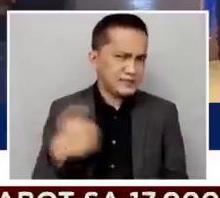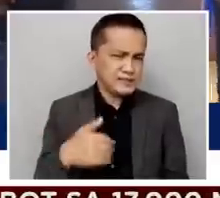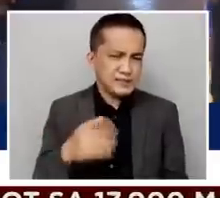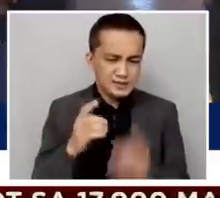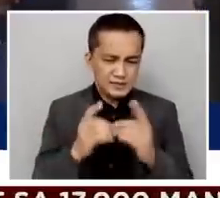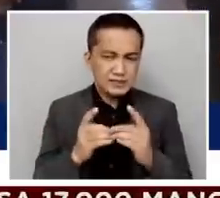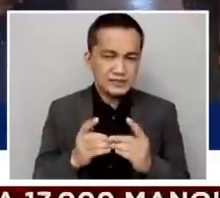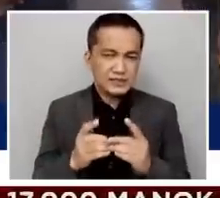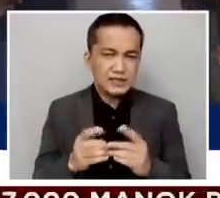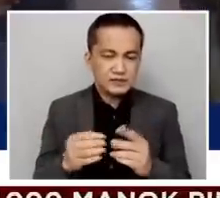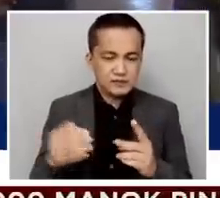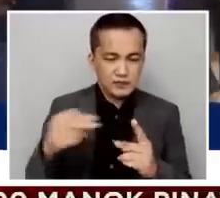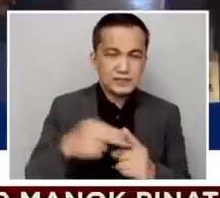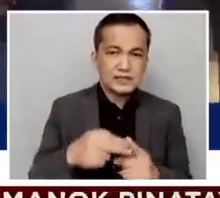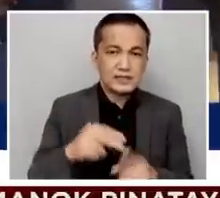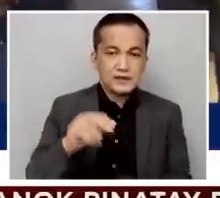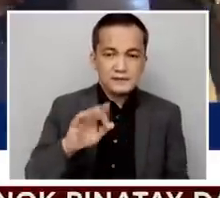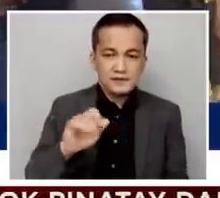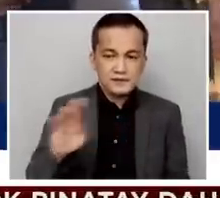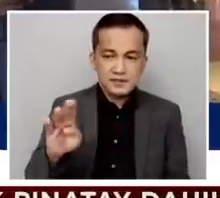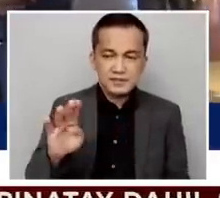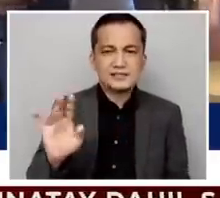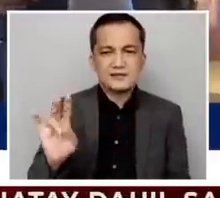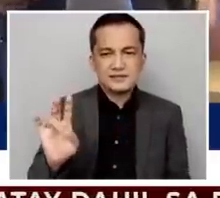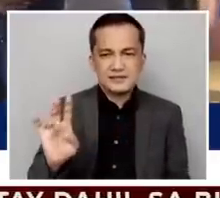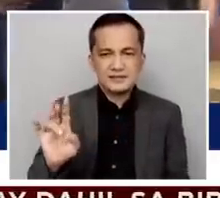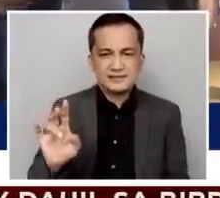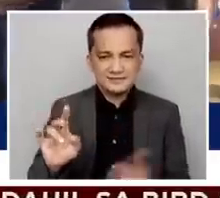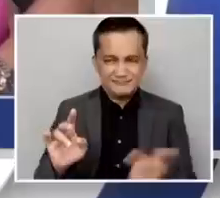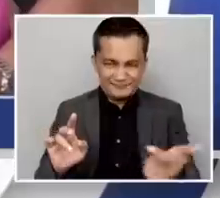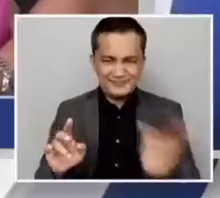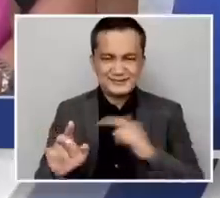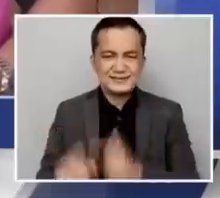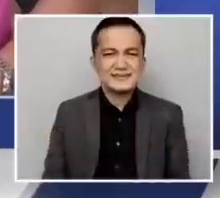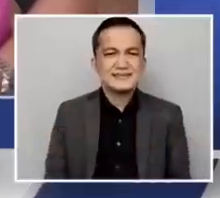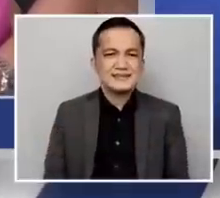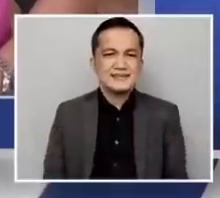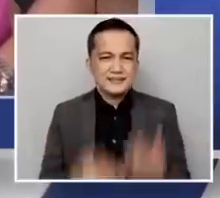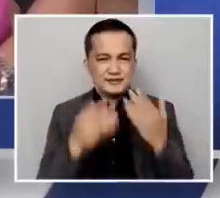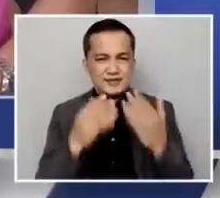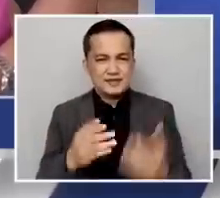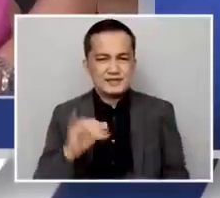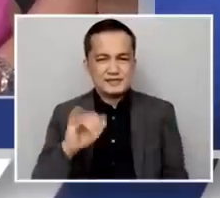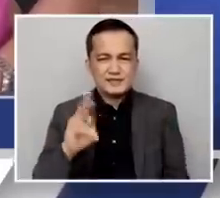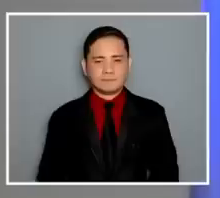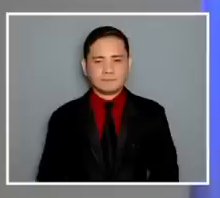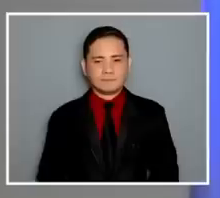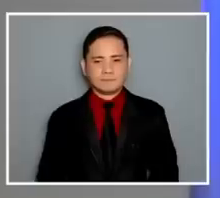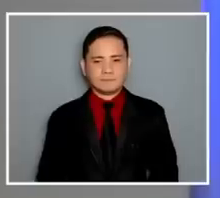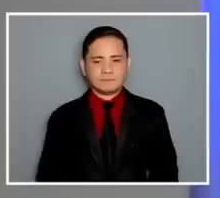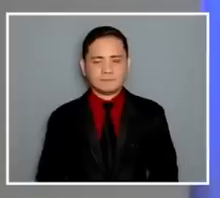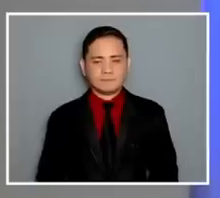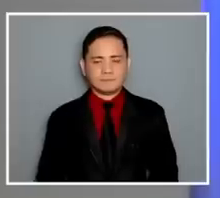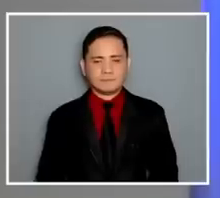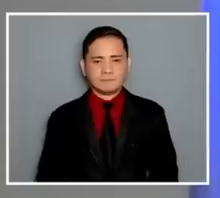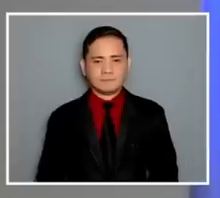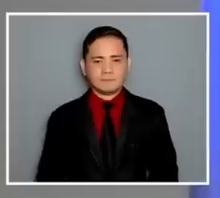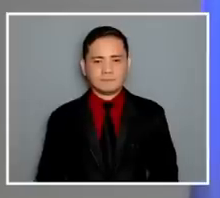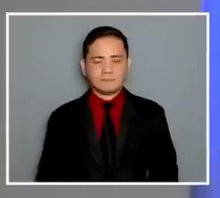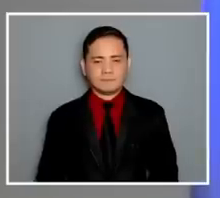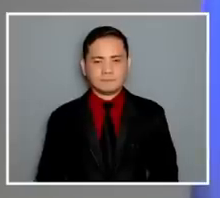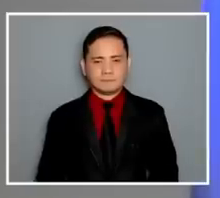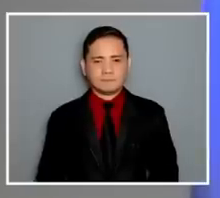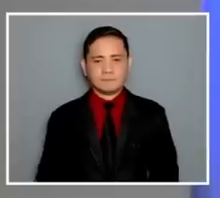dito hanggang February 17. Kabayan! Maraming salamat, Jeffrey Hernais. Nakapagtala